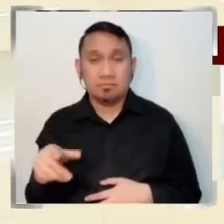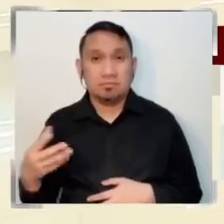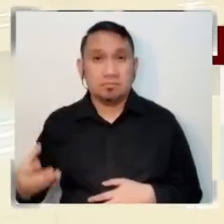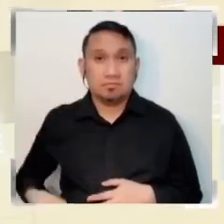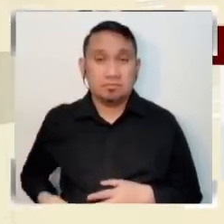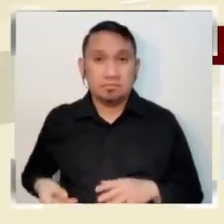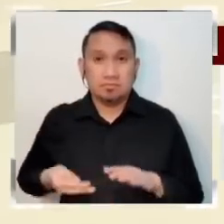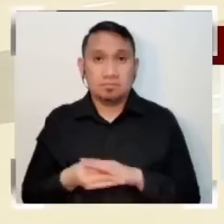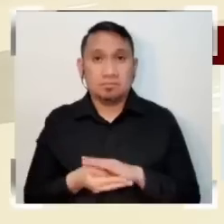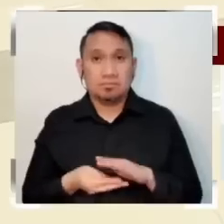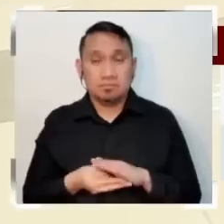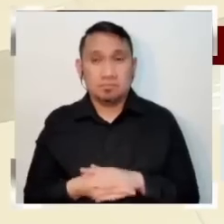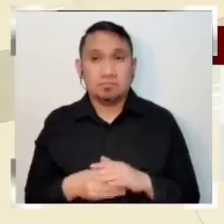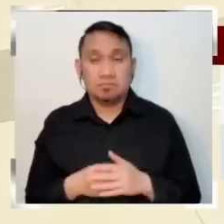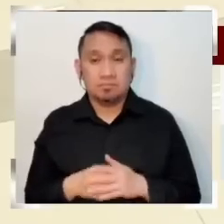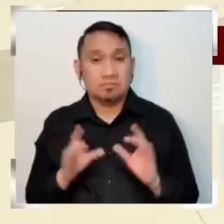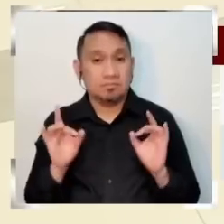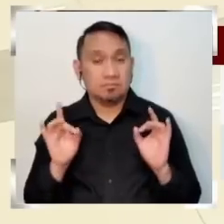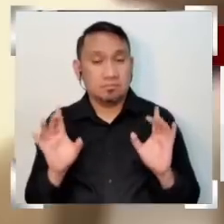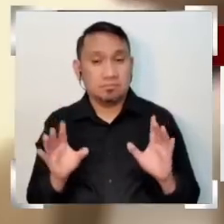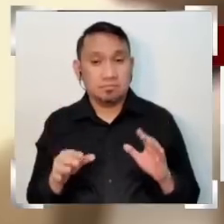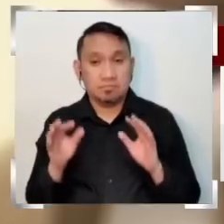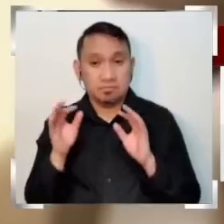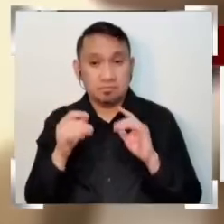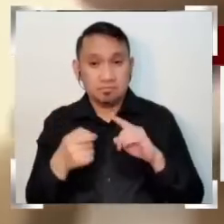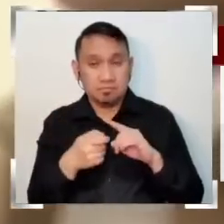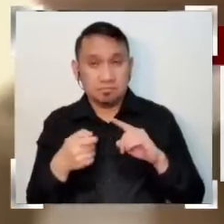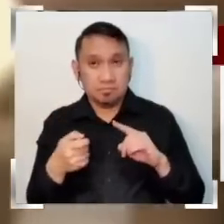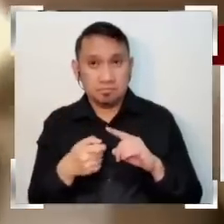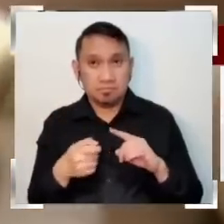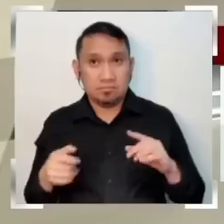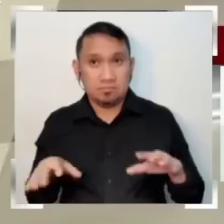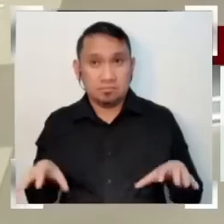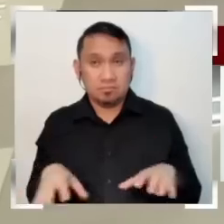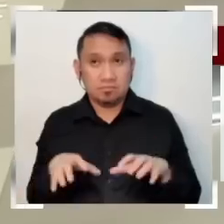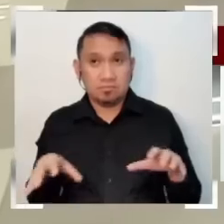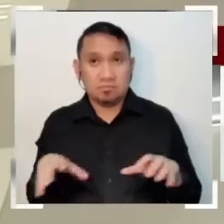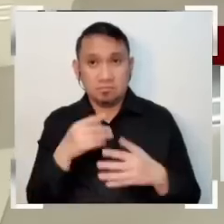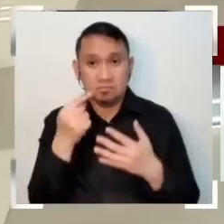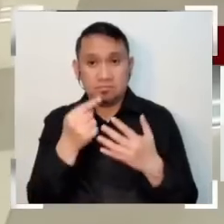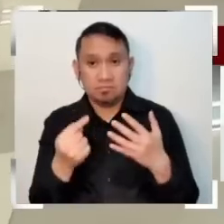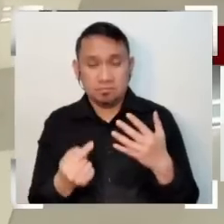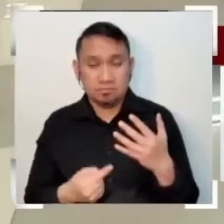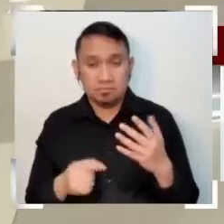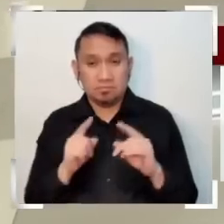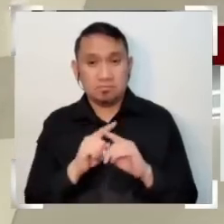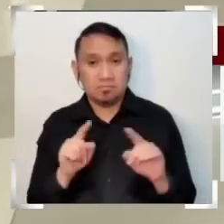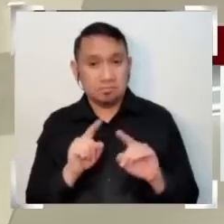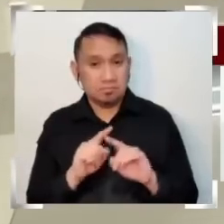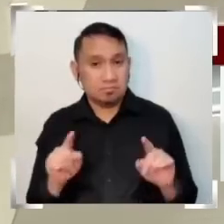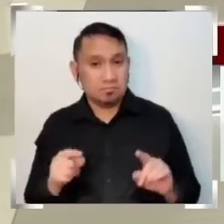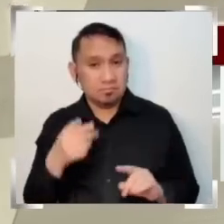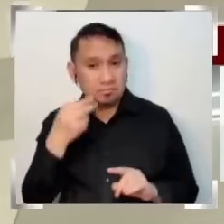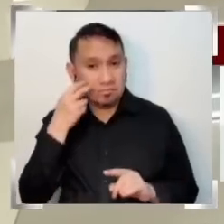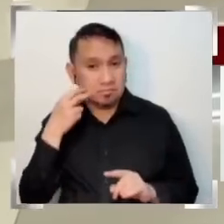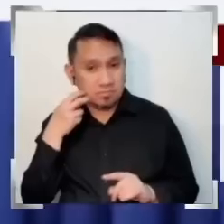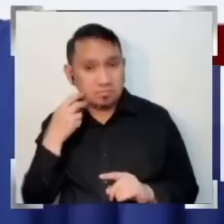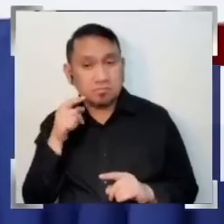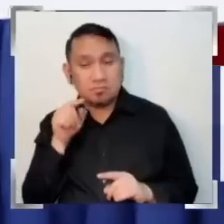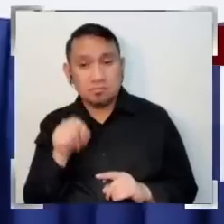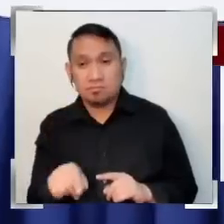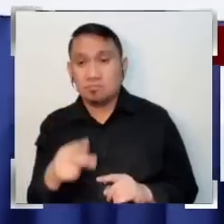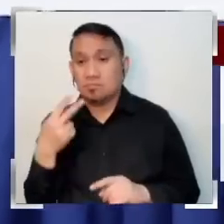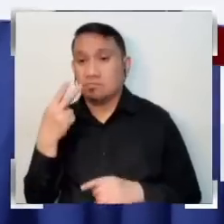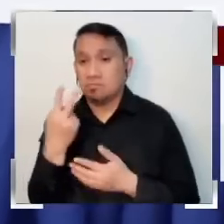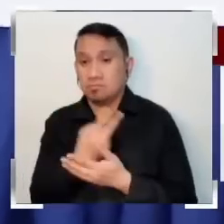Act, Dangerous Drugs Act, Obstruction of Justice at iba pang kasong kriminal. Inaasahang sa loob ng 2 linggo lalabas naman